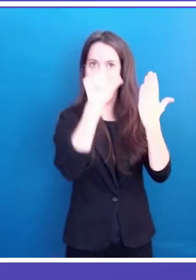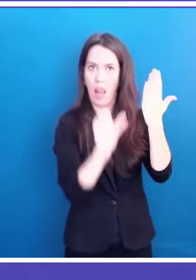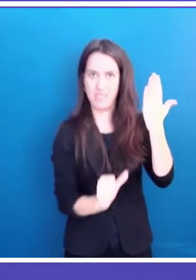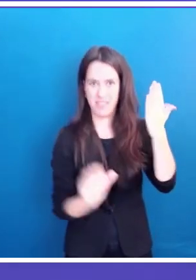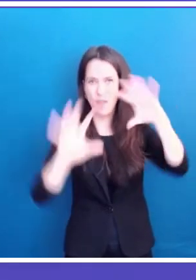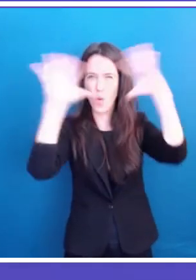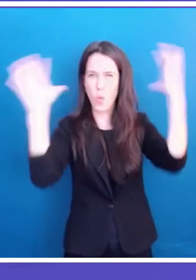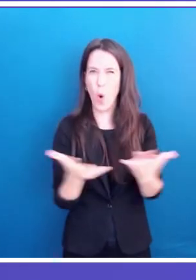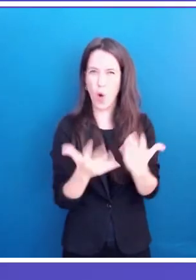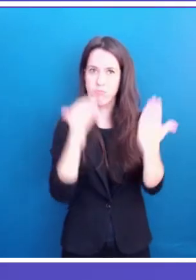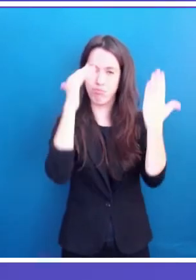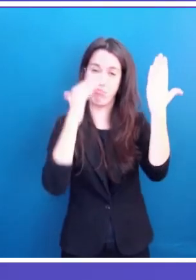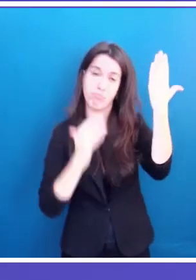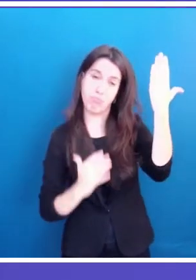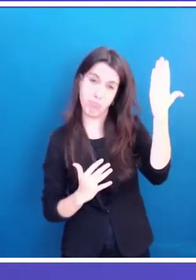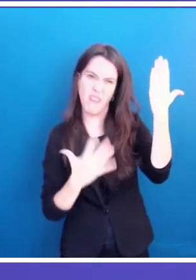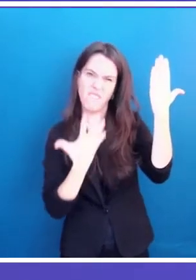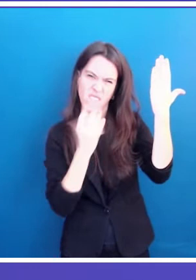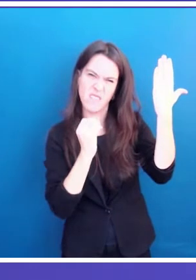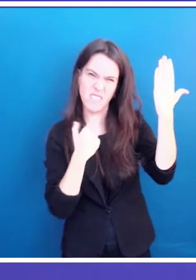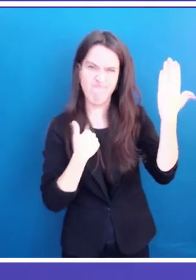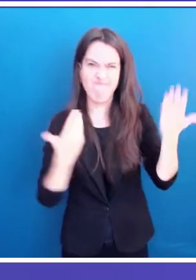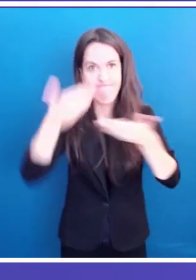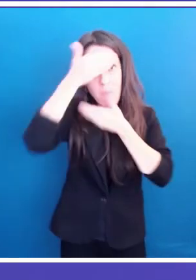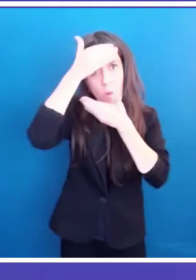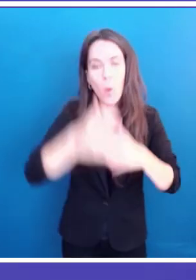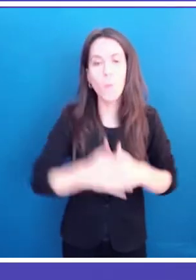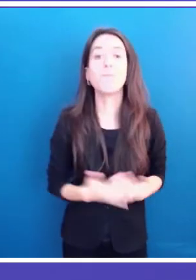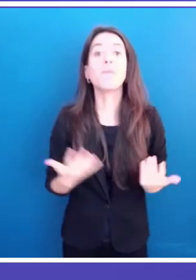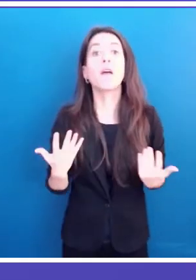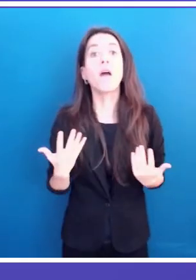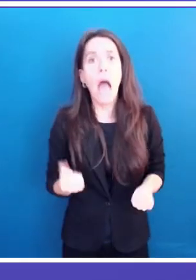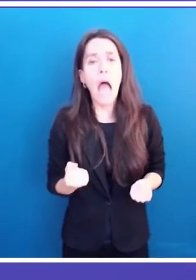ونسب مشاركة النساء في دراسة أجرتها